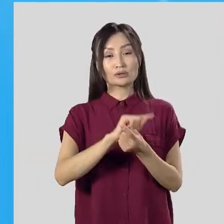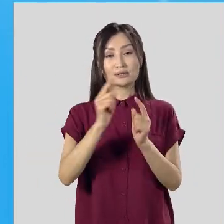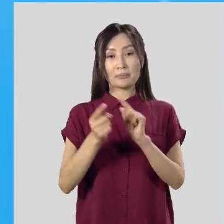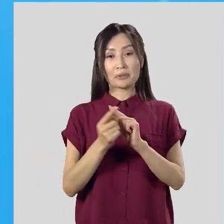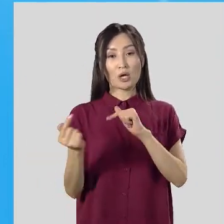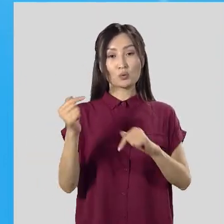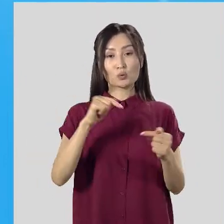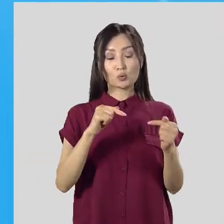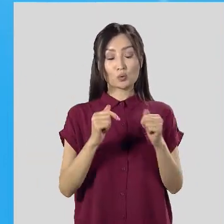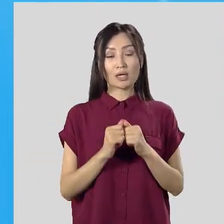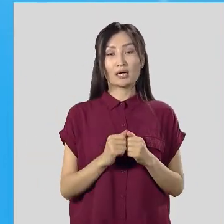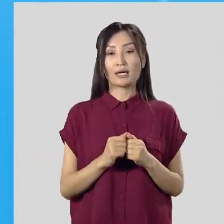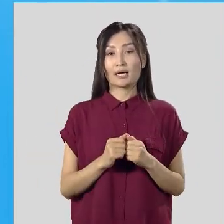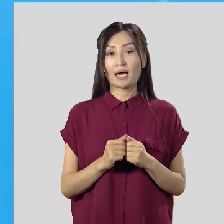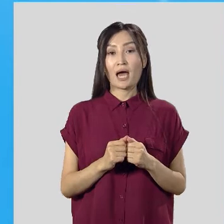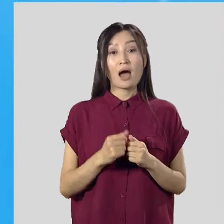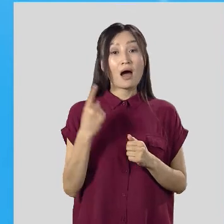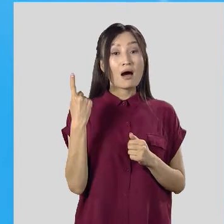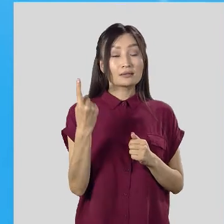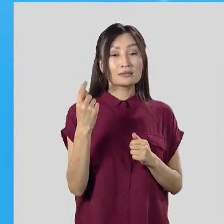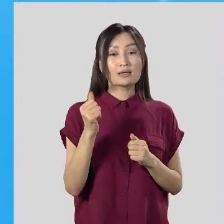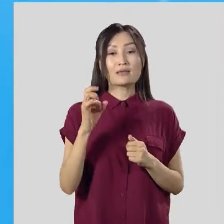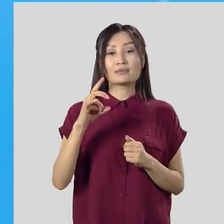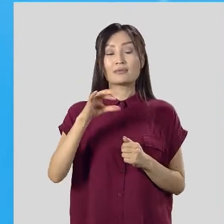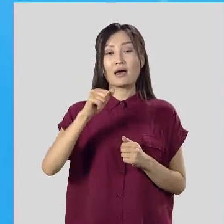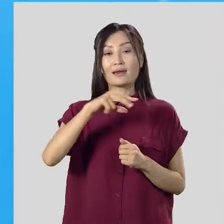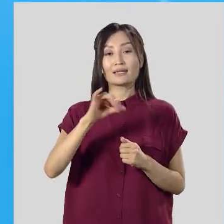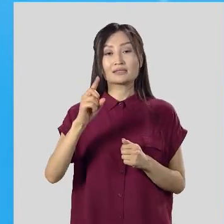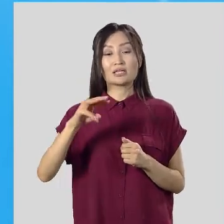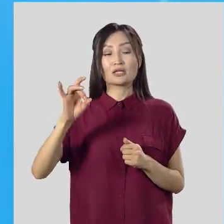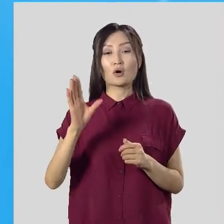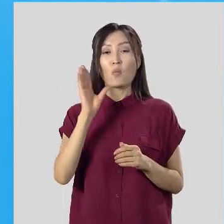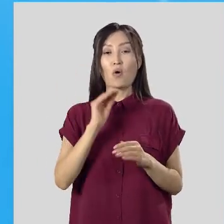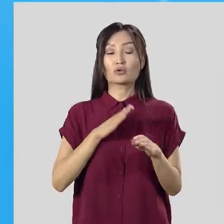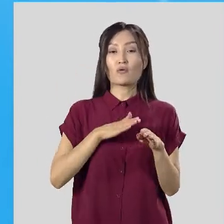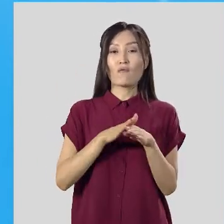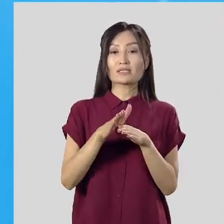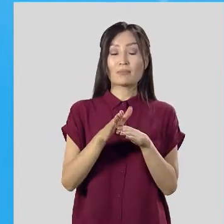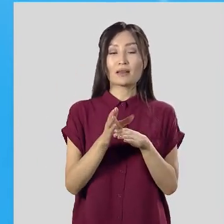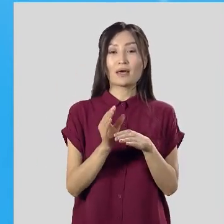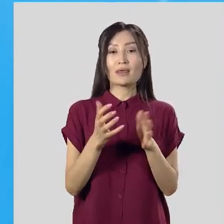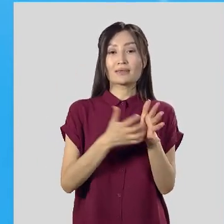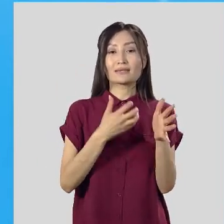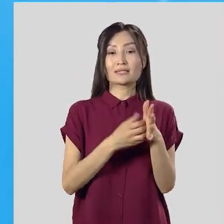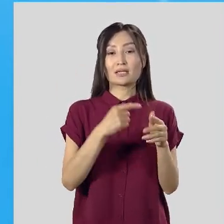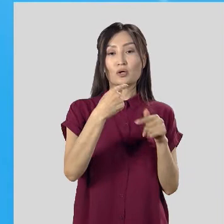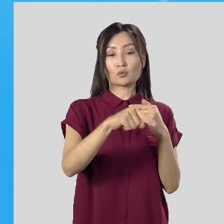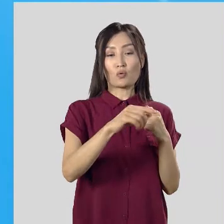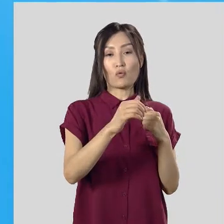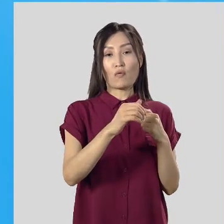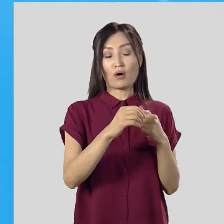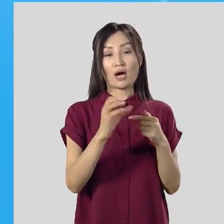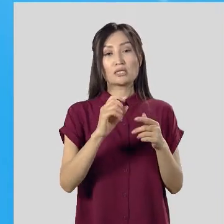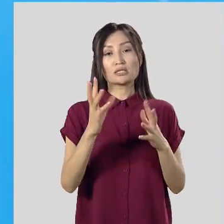заменять друг друга. Один анализатор может восполнять недостаток отсутствующего за